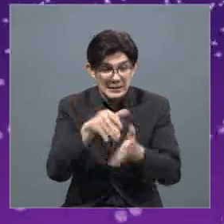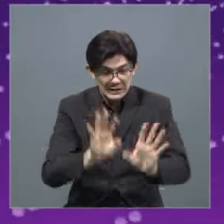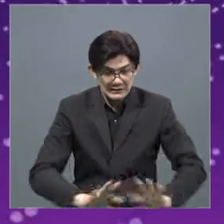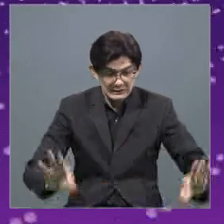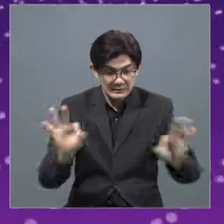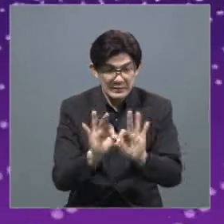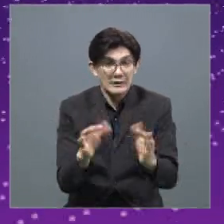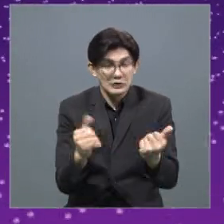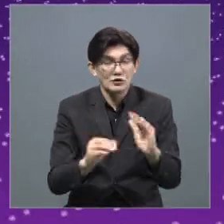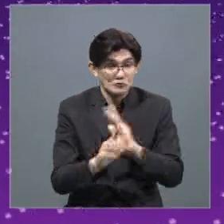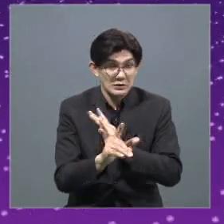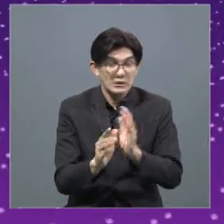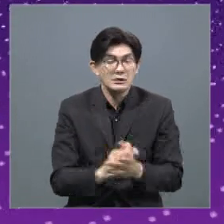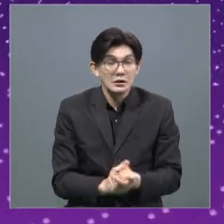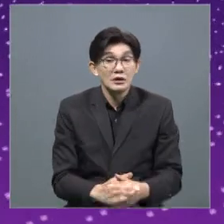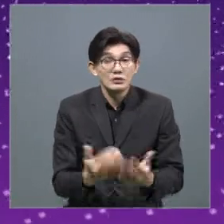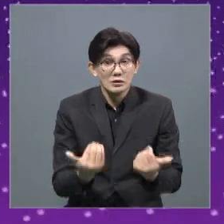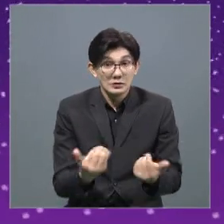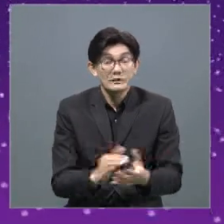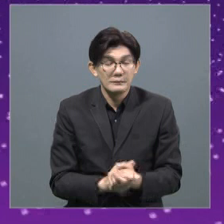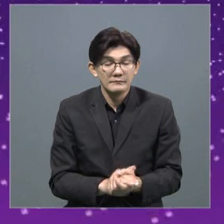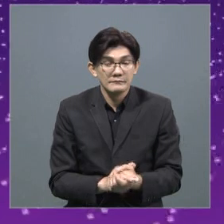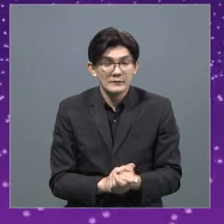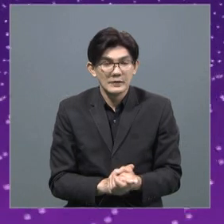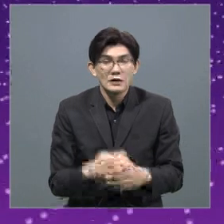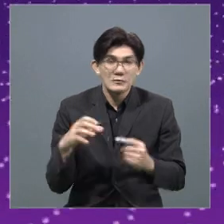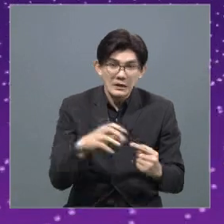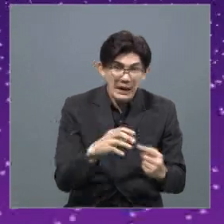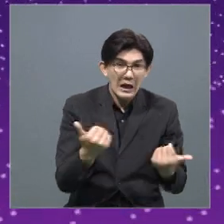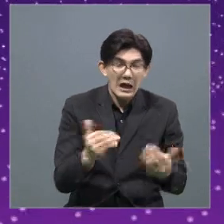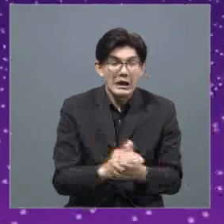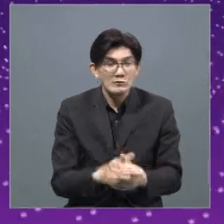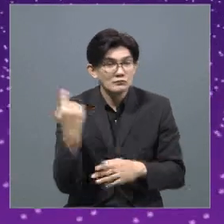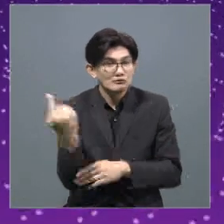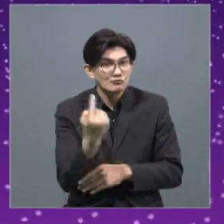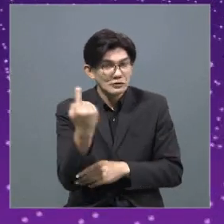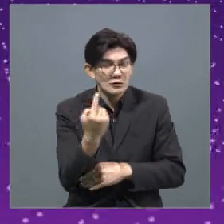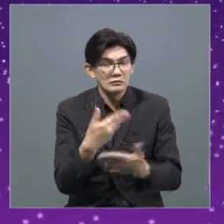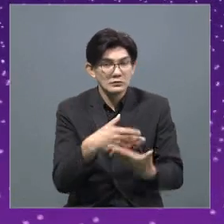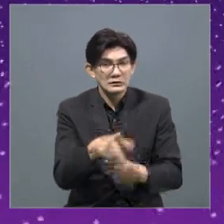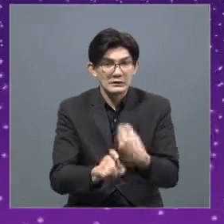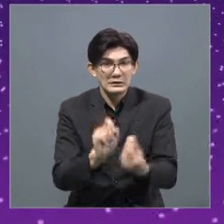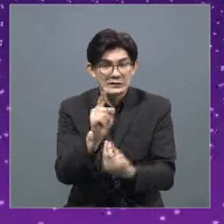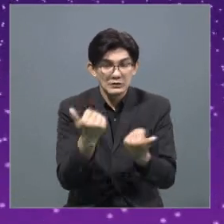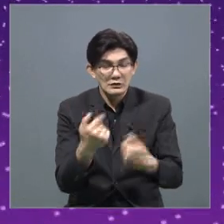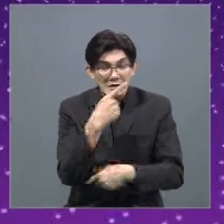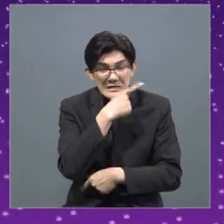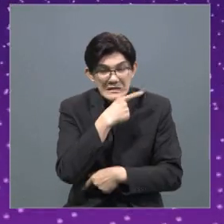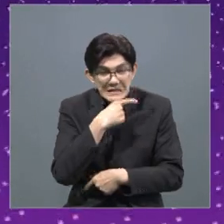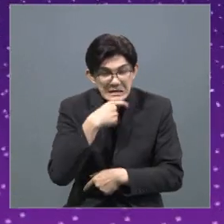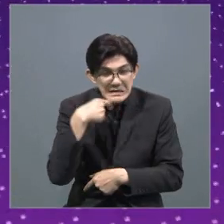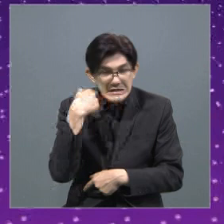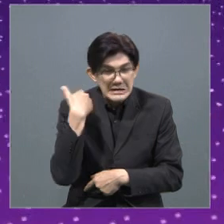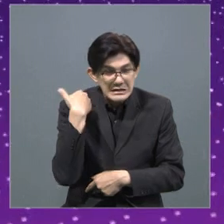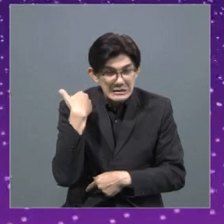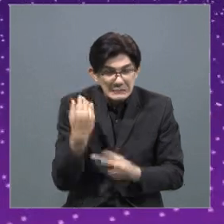บางละมุงจังหวัดชลบุรีเนี่ยซึ่งบางละมุงนะครับพัทยาถูกมั้ยฮะมันคือแหล่งท่องเที่ยวแหล่งเศรษฐกิจอ่ะตอนนี้มันแห้งขอดจนเห็น